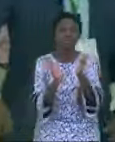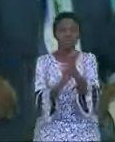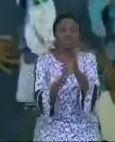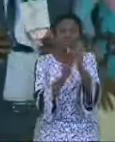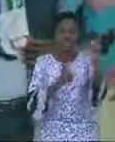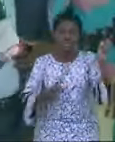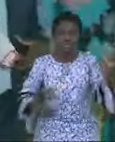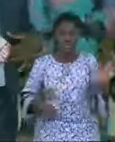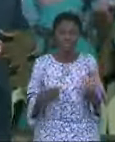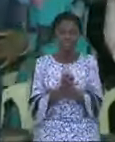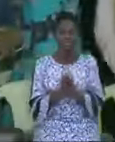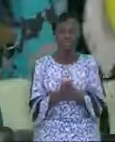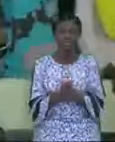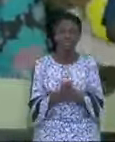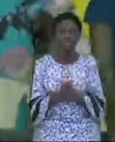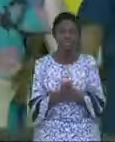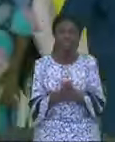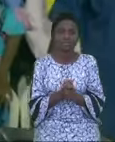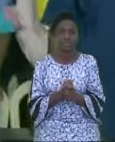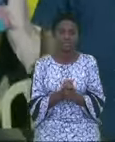gloire à Dieu